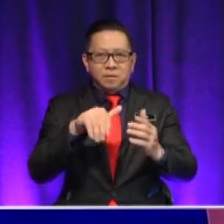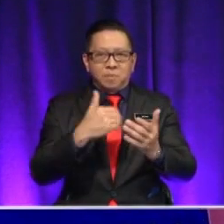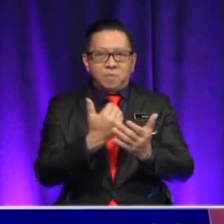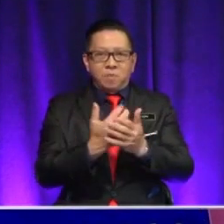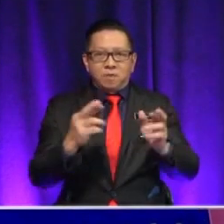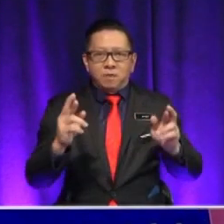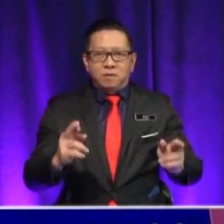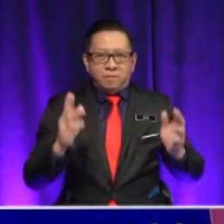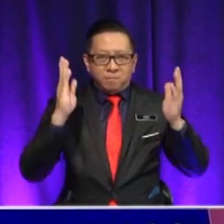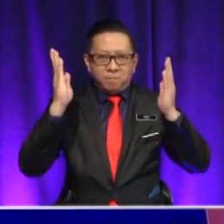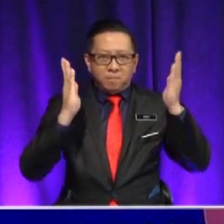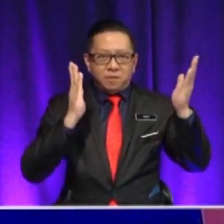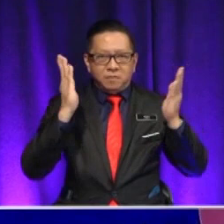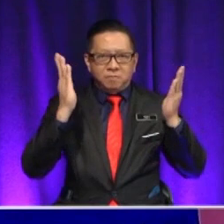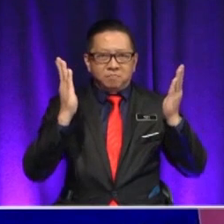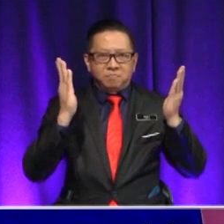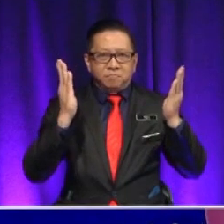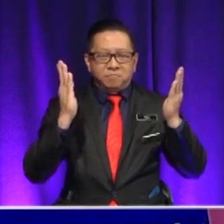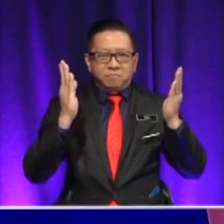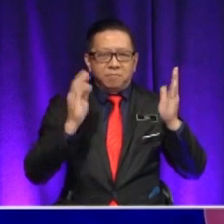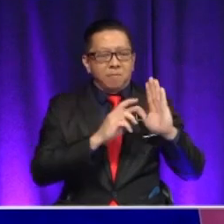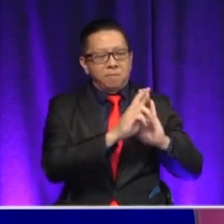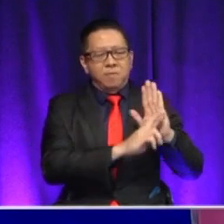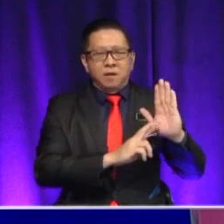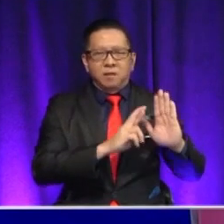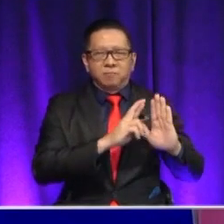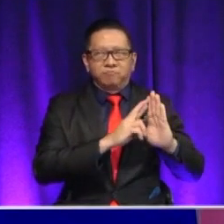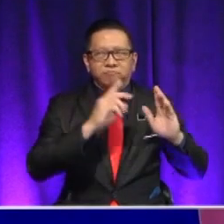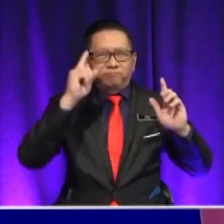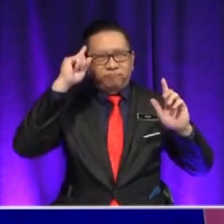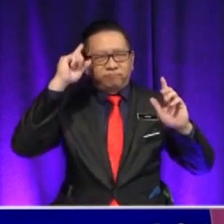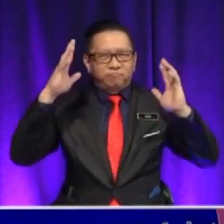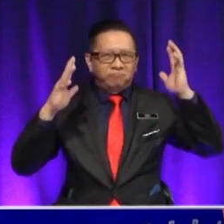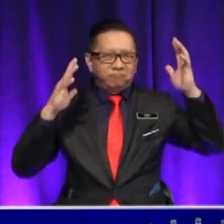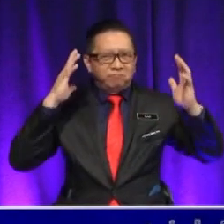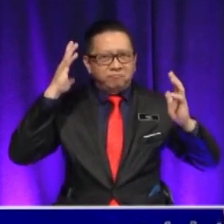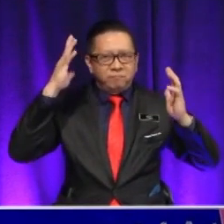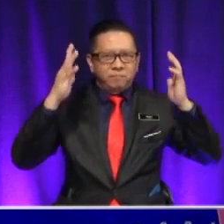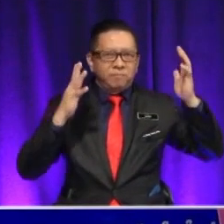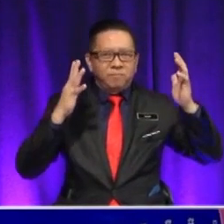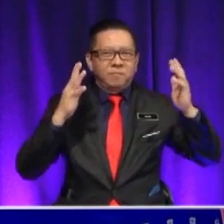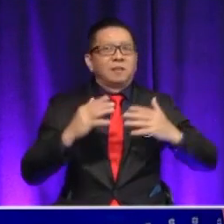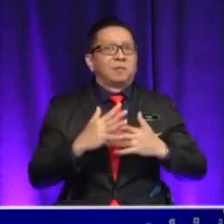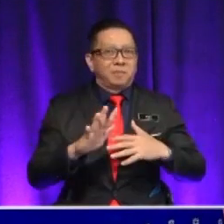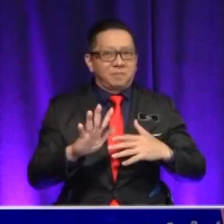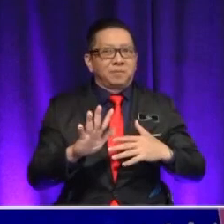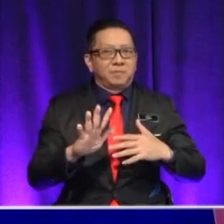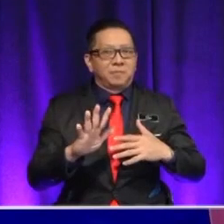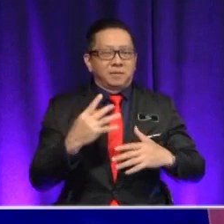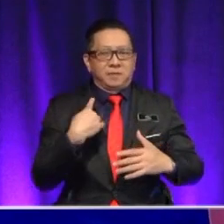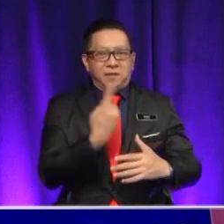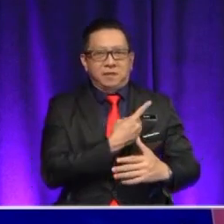Cuma bila kita kata peranan tu mungkin ada yang keliru lagi. Jadi selepas ni kita